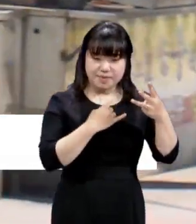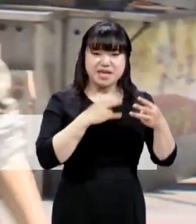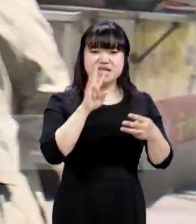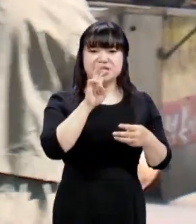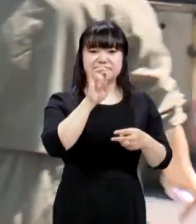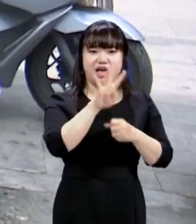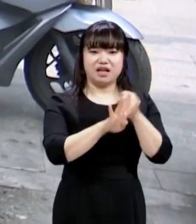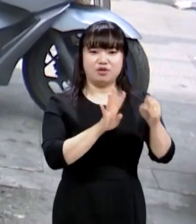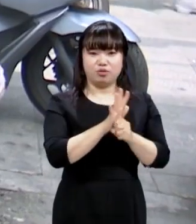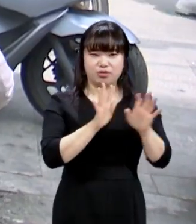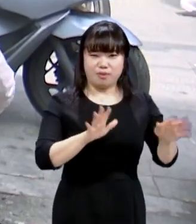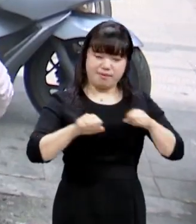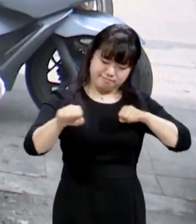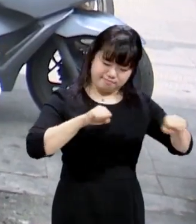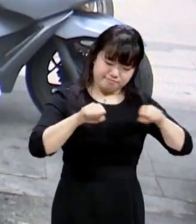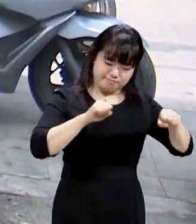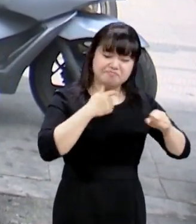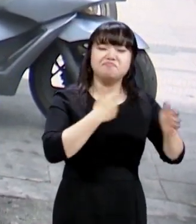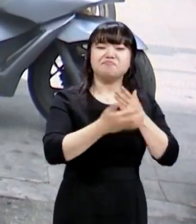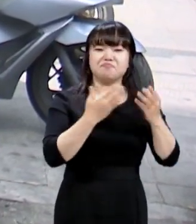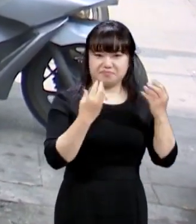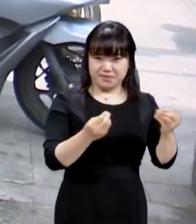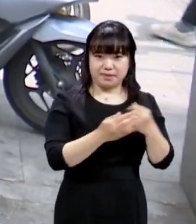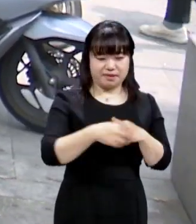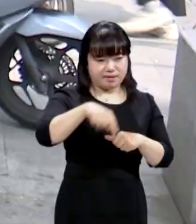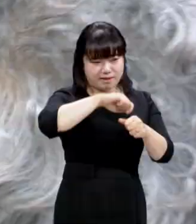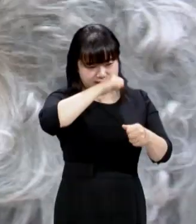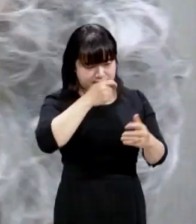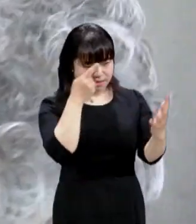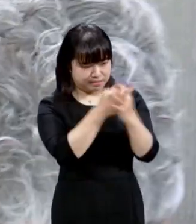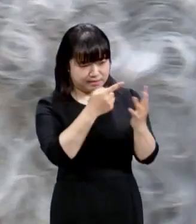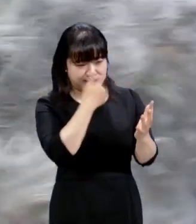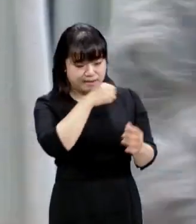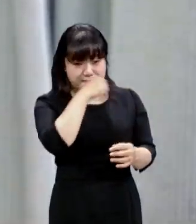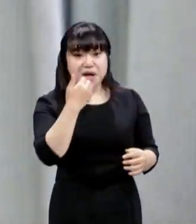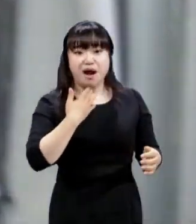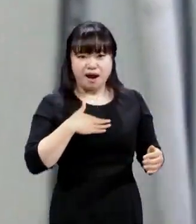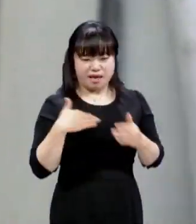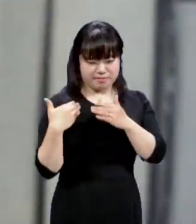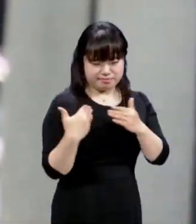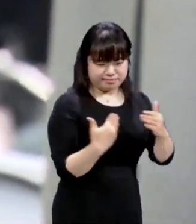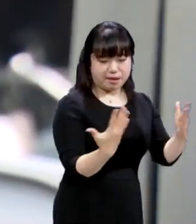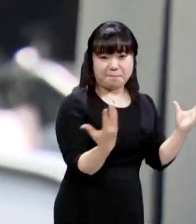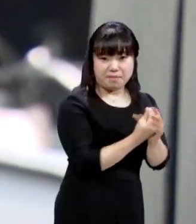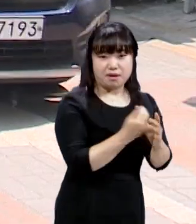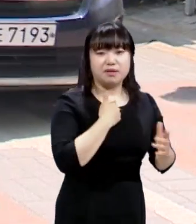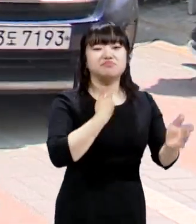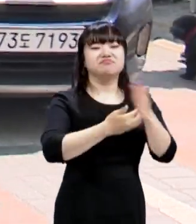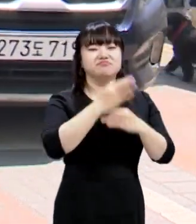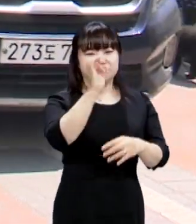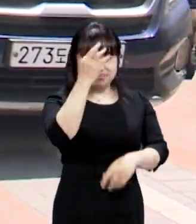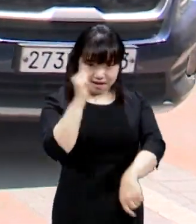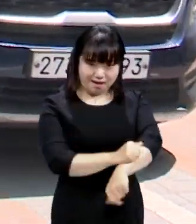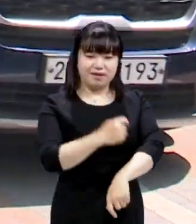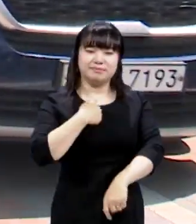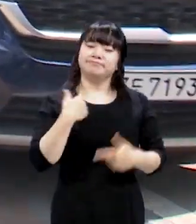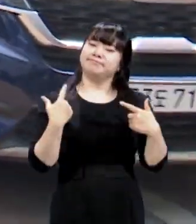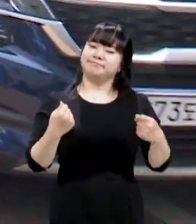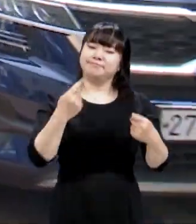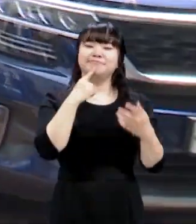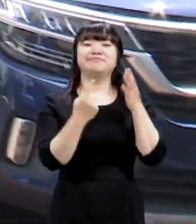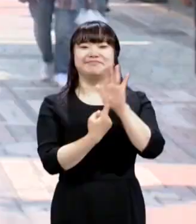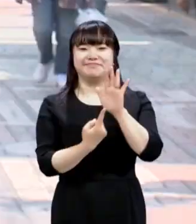있습니다 그 자의 도봉구의 재정 상황을 파악하고 준비해 온 만큼 노련한 관록을 지닌 후보라고 차 부